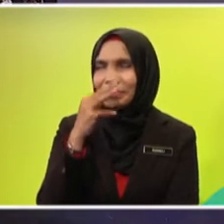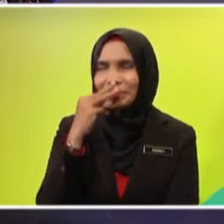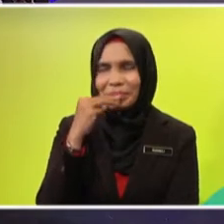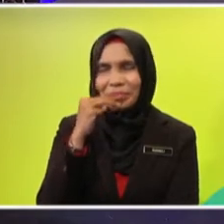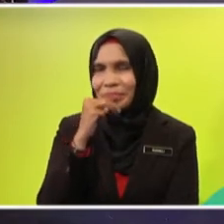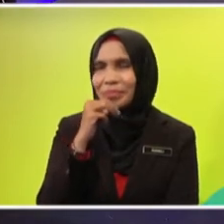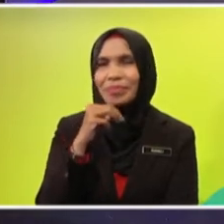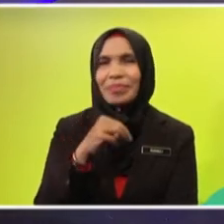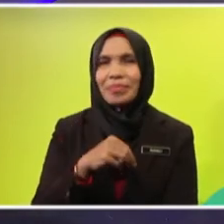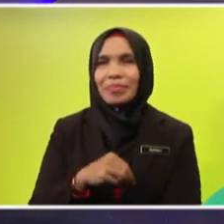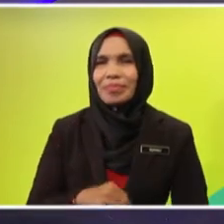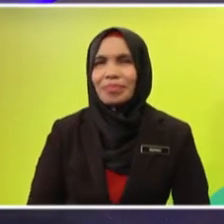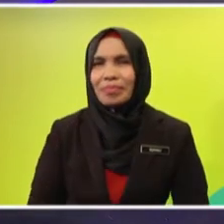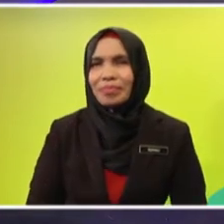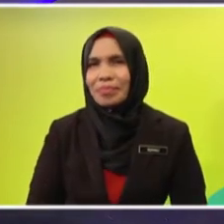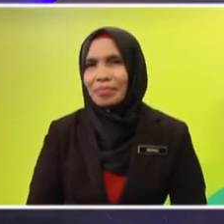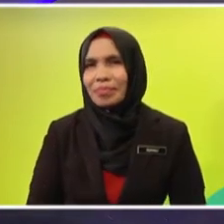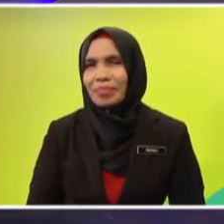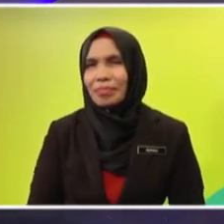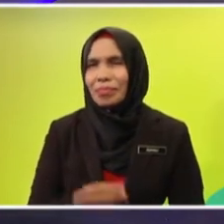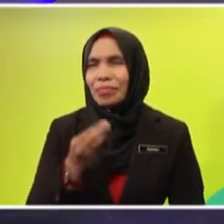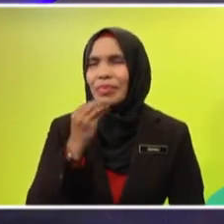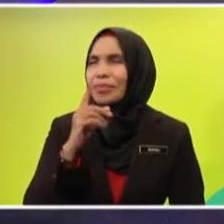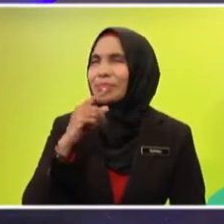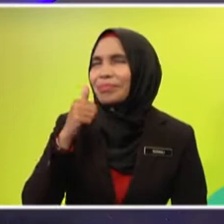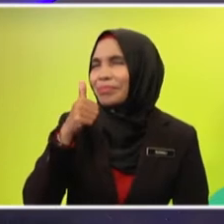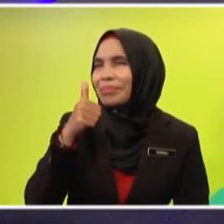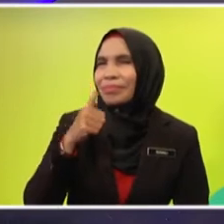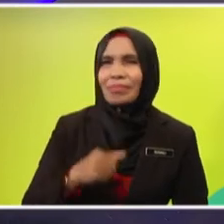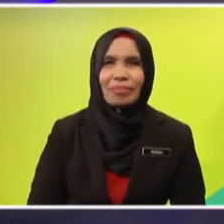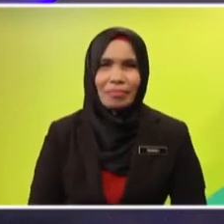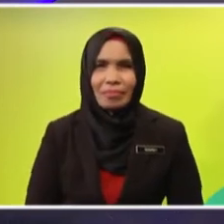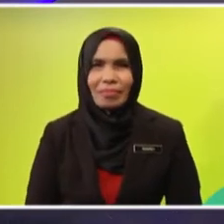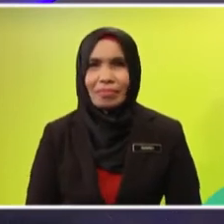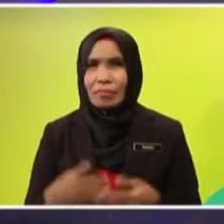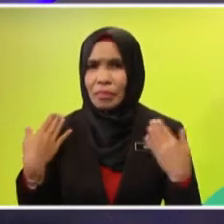Lombok deh kalau makai waktu cuaca panas tinggal kau ada merah